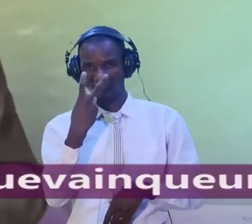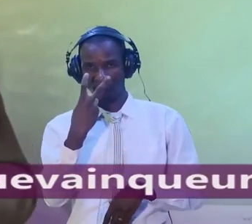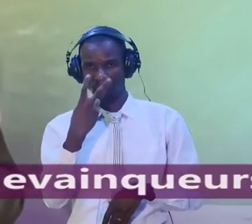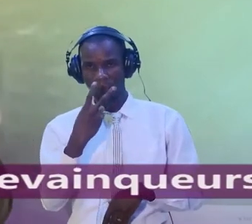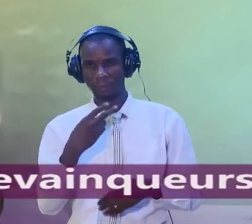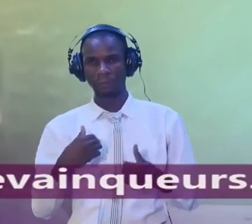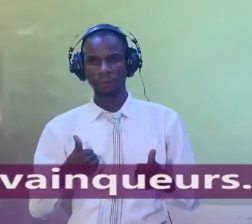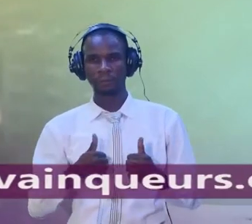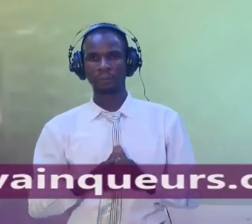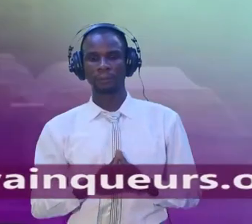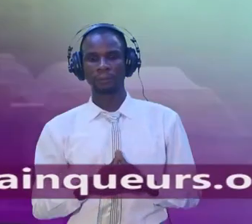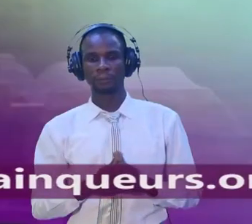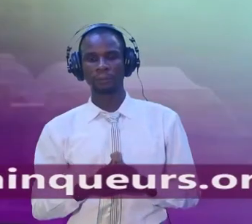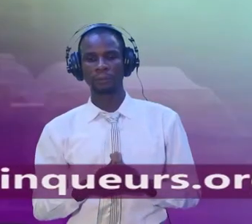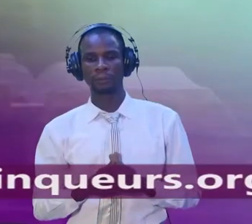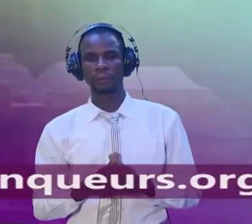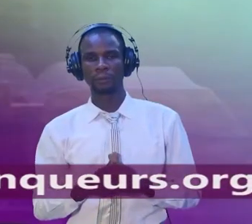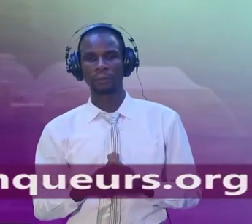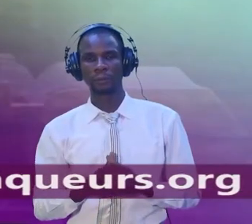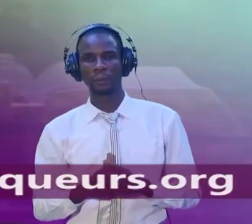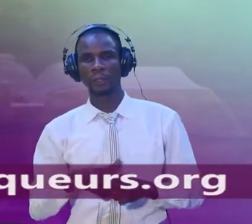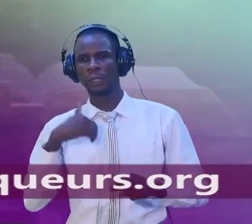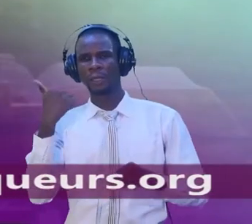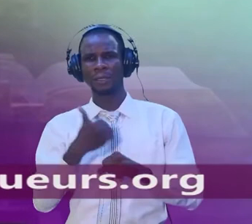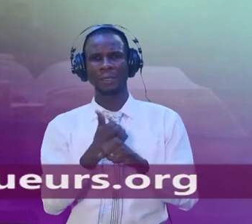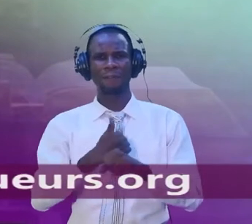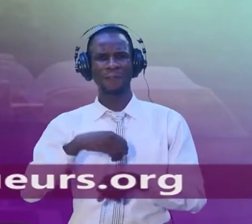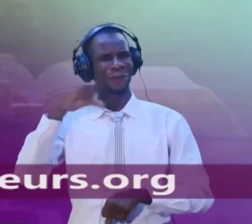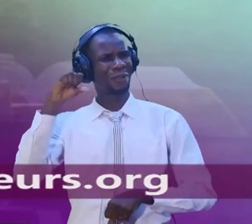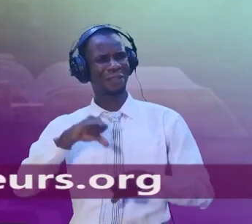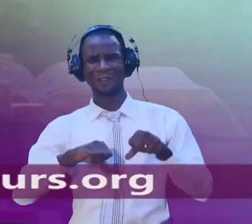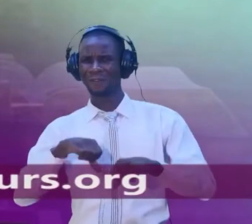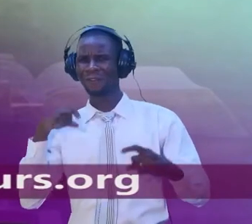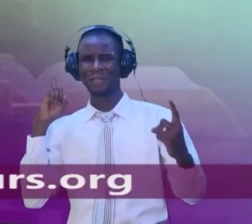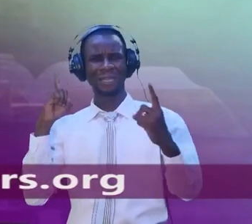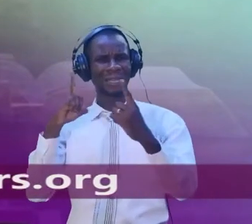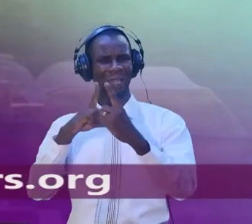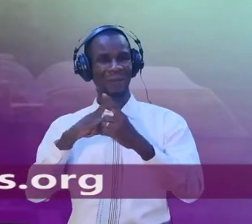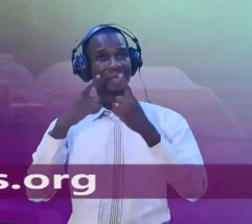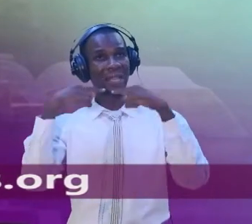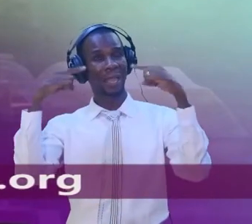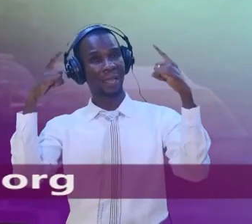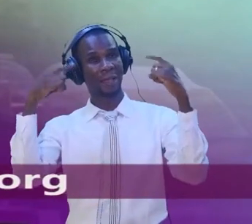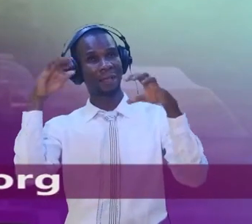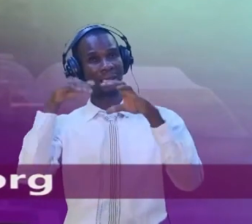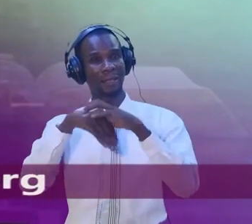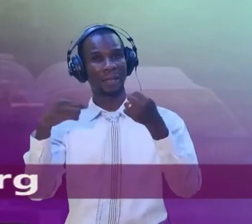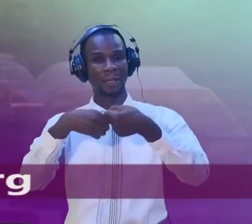Na watu wengi wanafikiri kwamba vitendo vya giza hivyo vinakuwa ya kawaida na ni vizuri